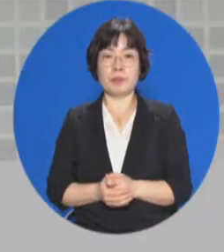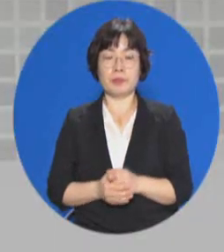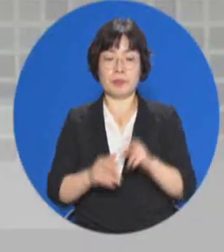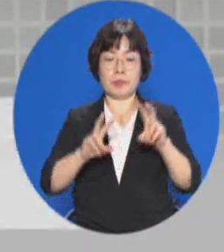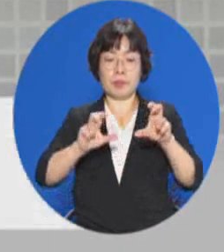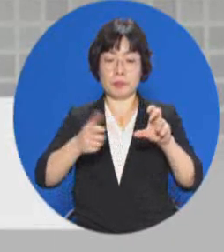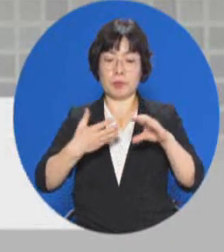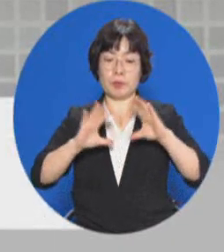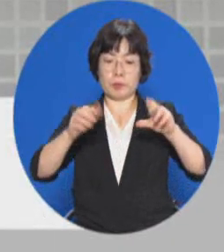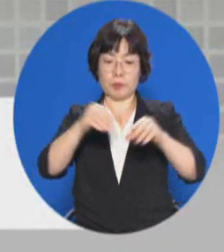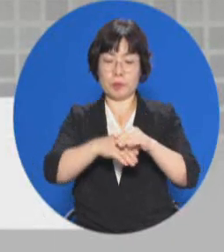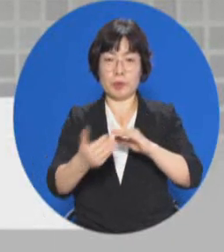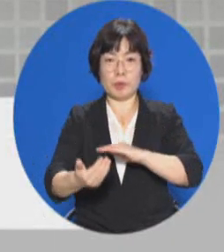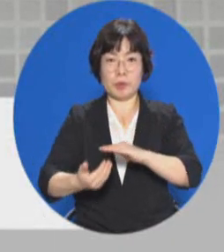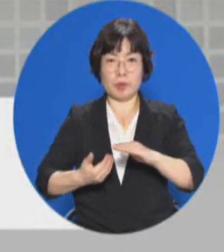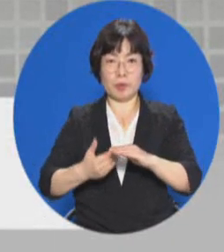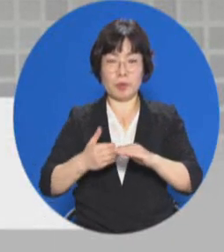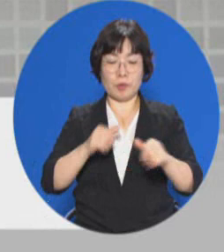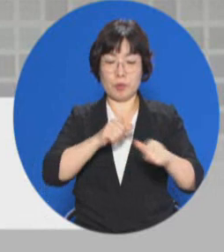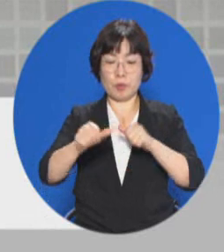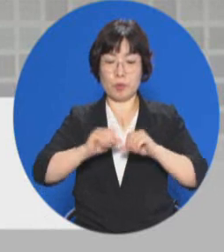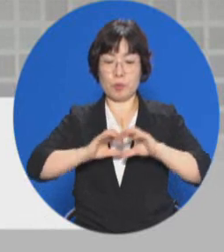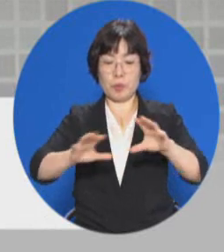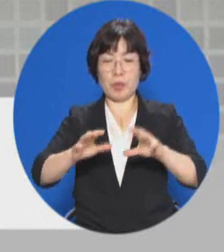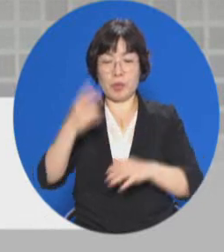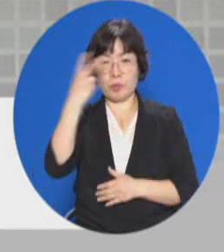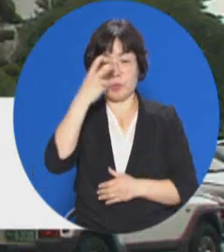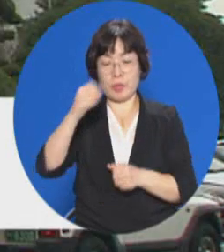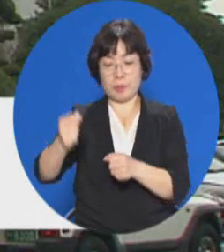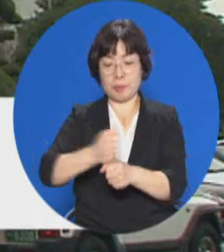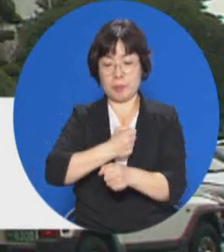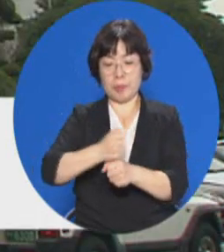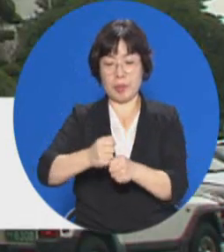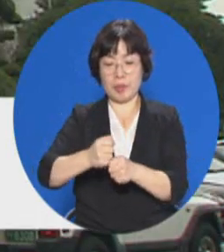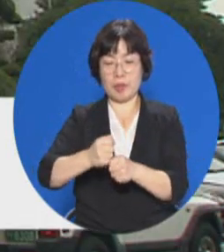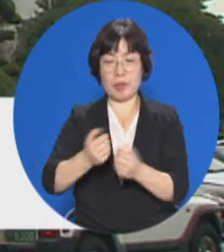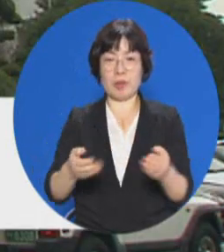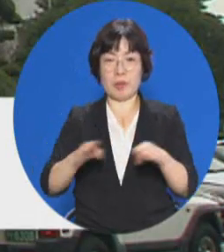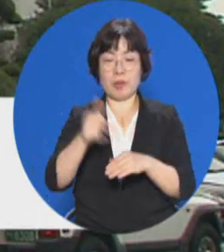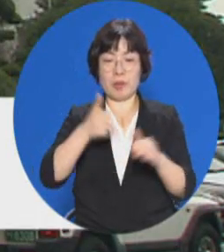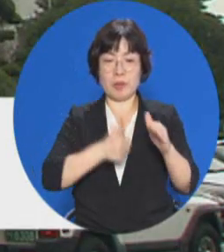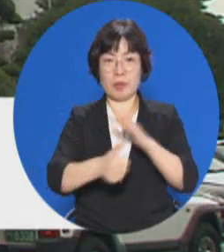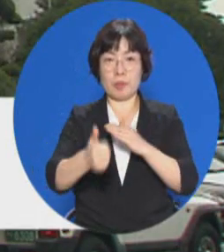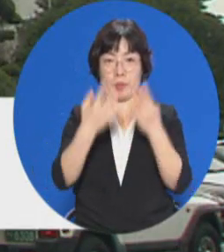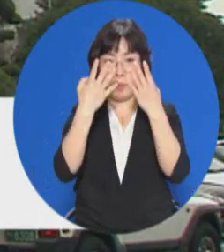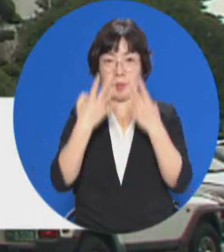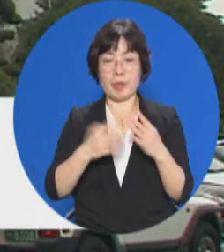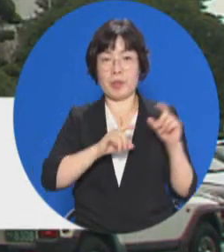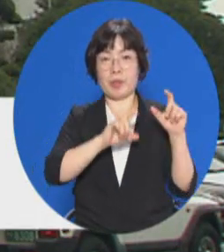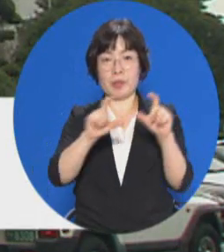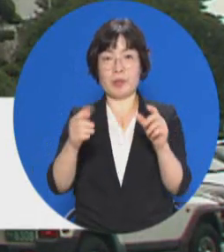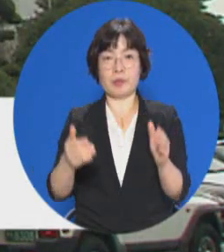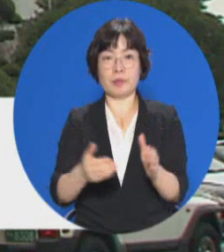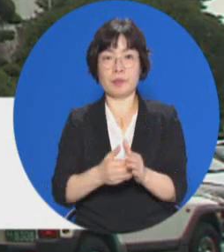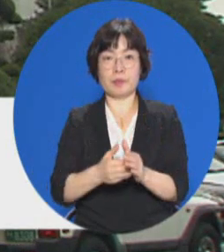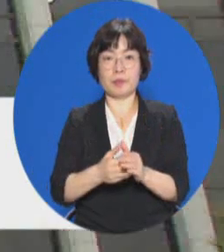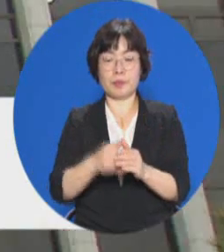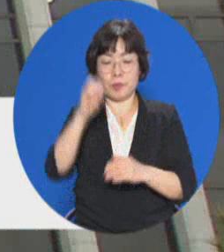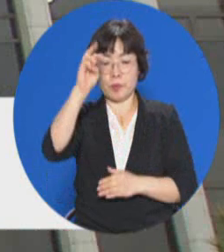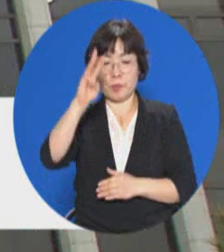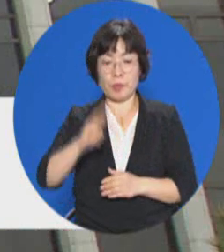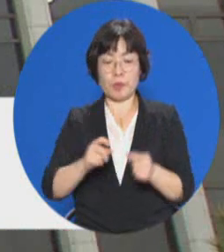21대 총선 직전 여론조사 결과를 조작한 조사기관 대표에게 징역형이 선고됐습니다.